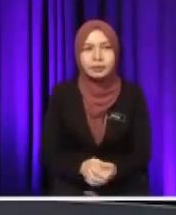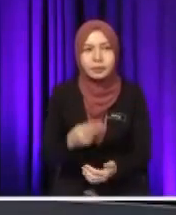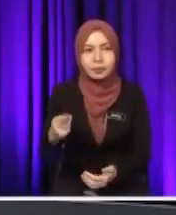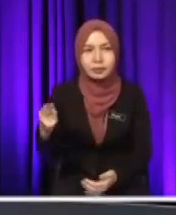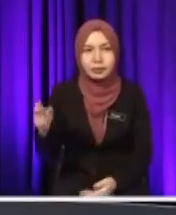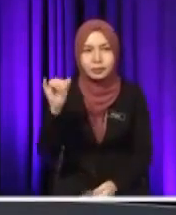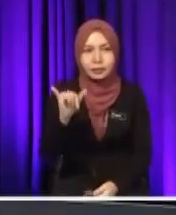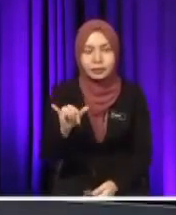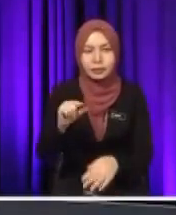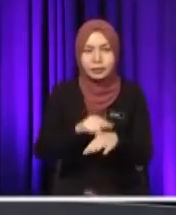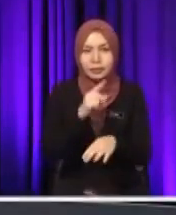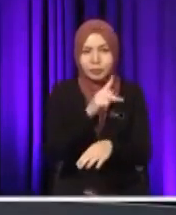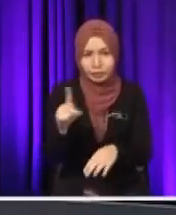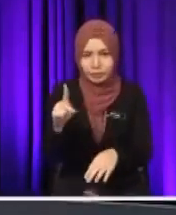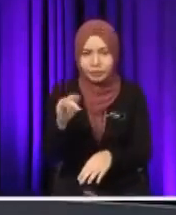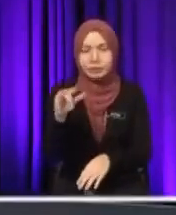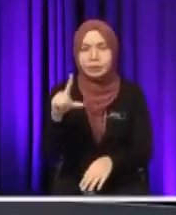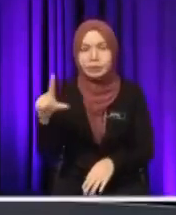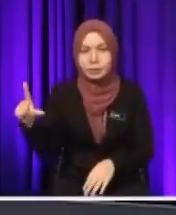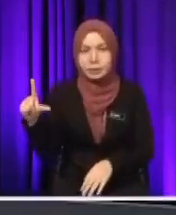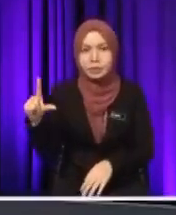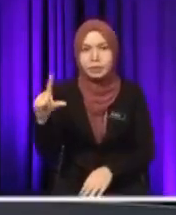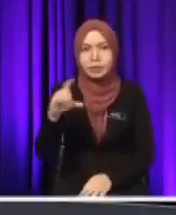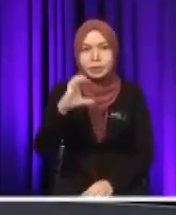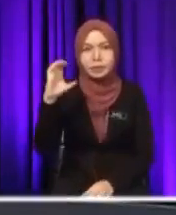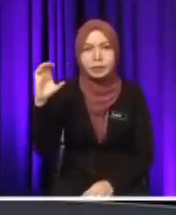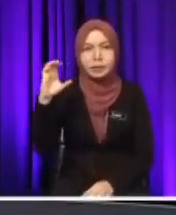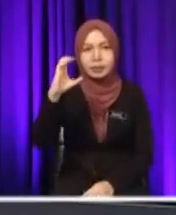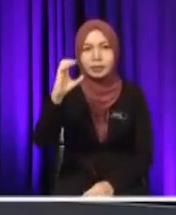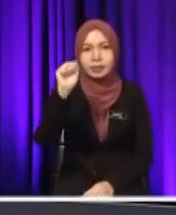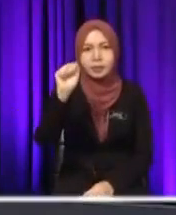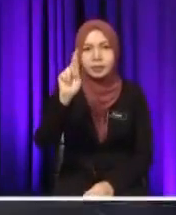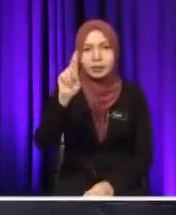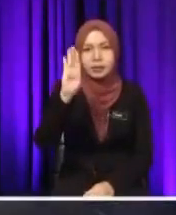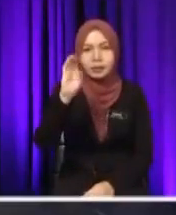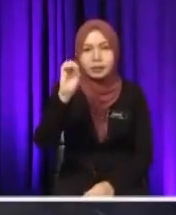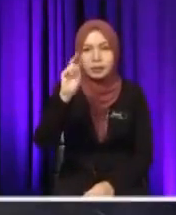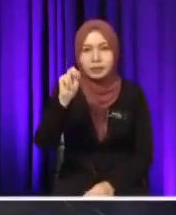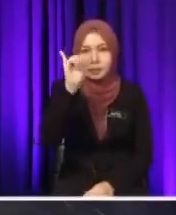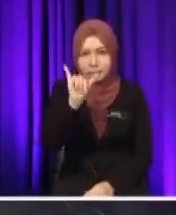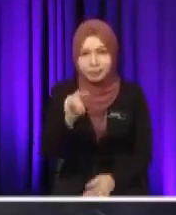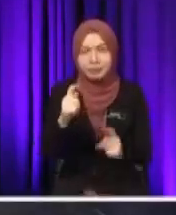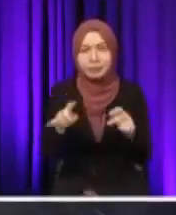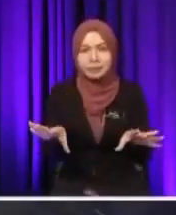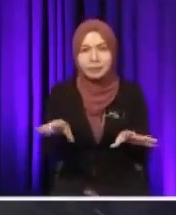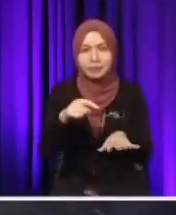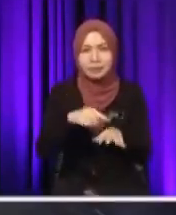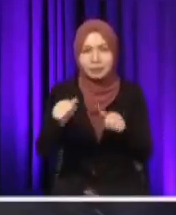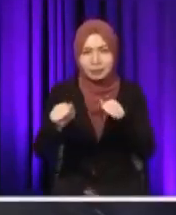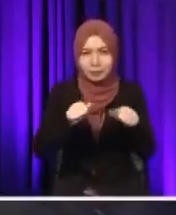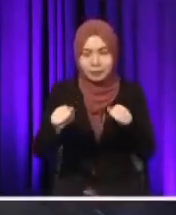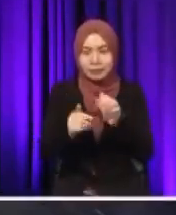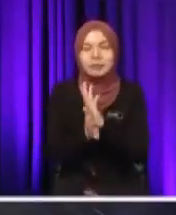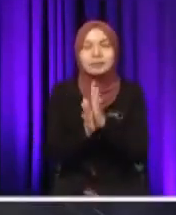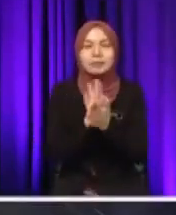ialah karbon yang diaktifkan. Betul tak? Karbon yang diaktifkan? Betul. Ya. Yes. Satu lagi